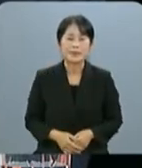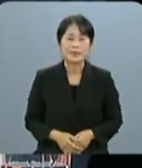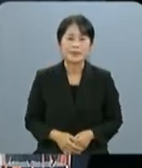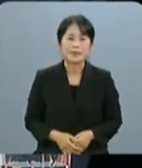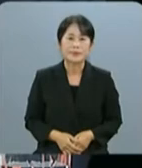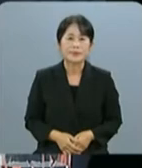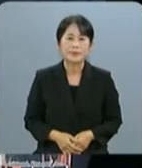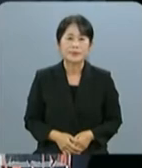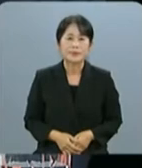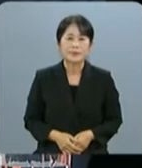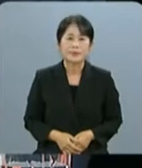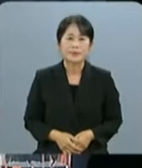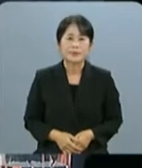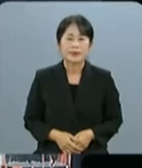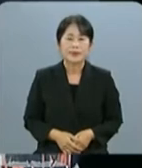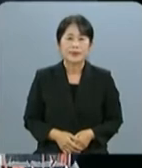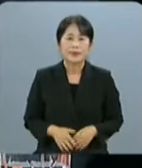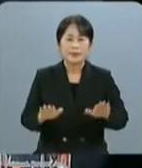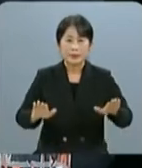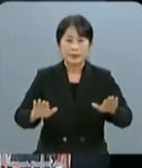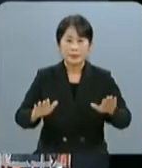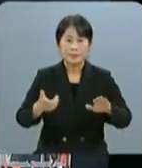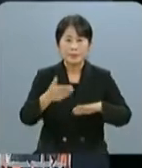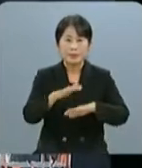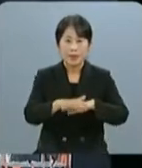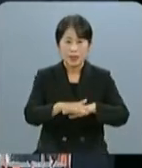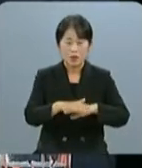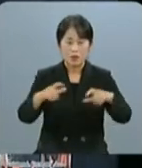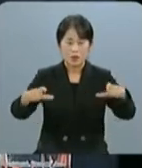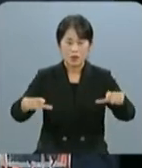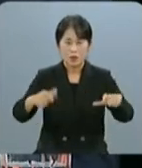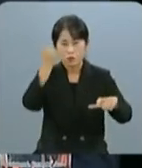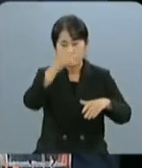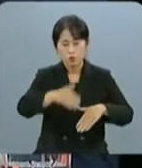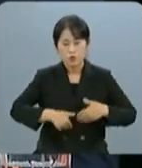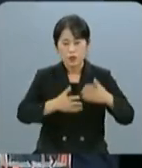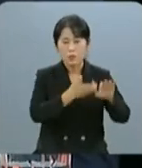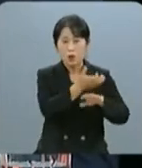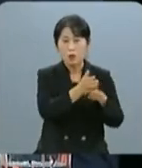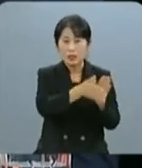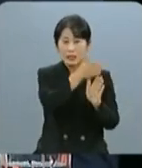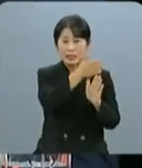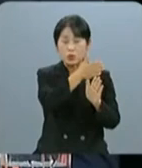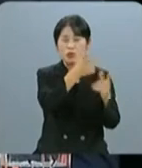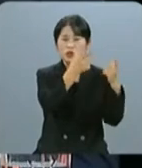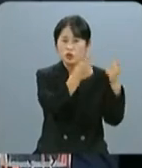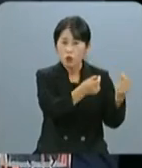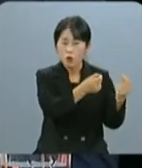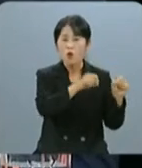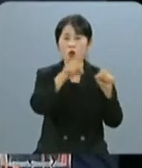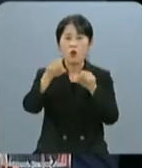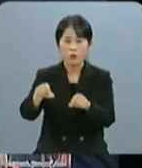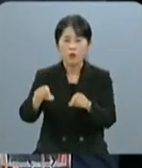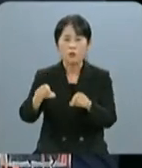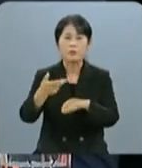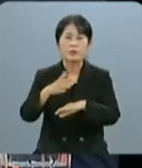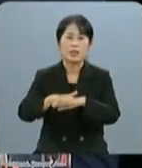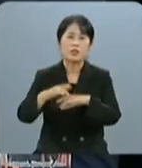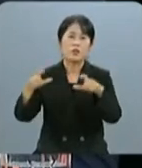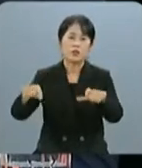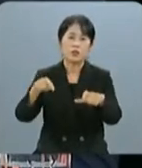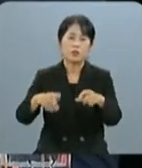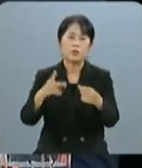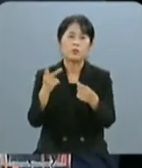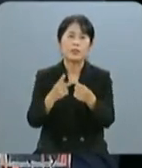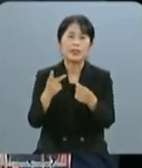그래서 대전은 지금 아까 그 충남 혁신도시처럼 대전도 지금